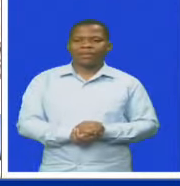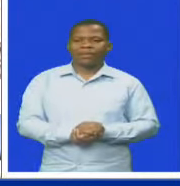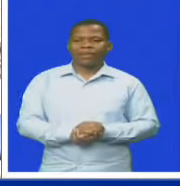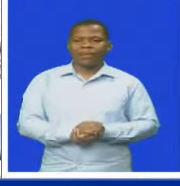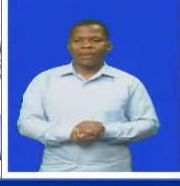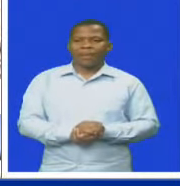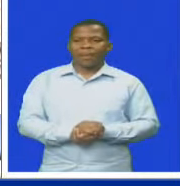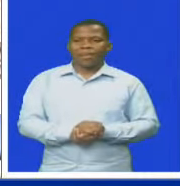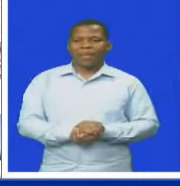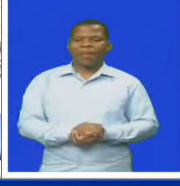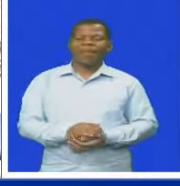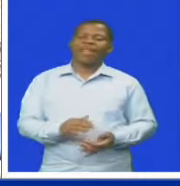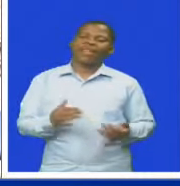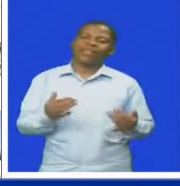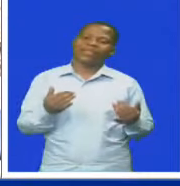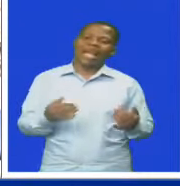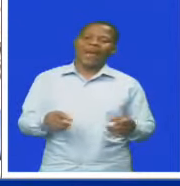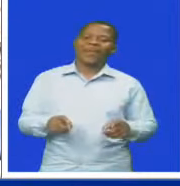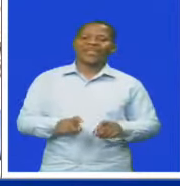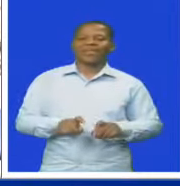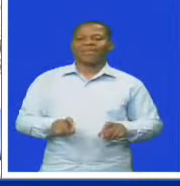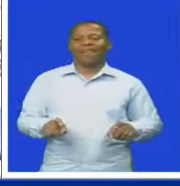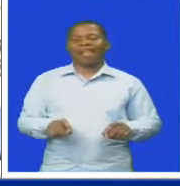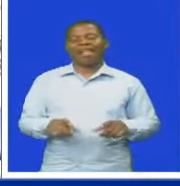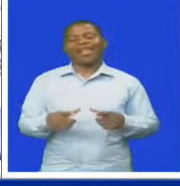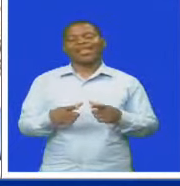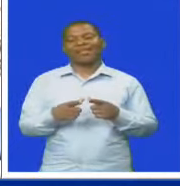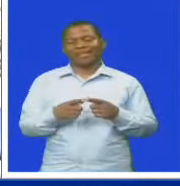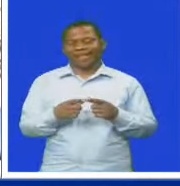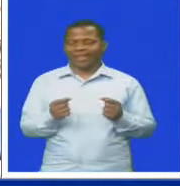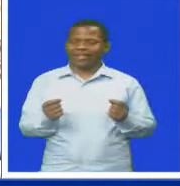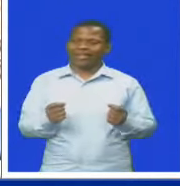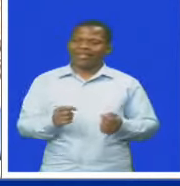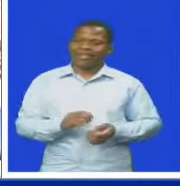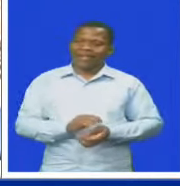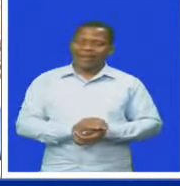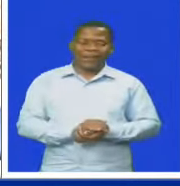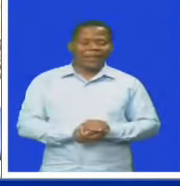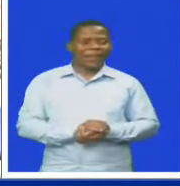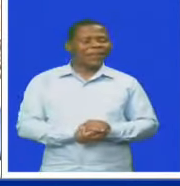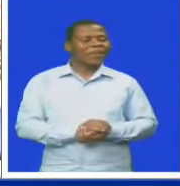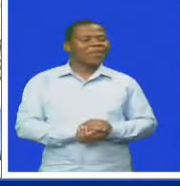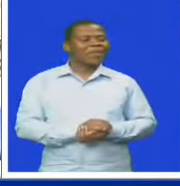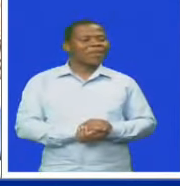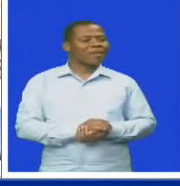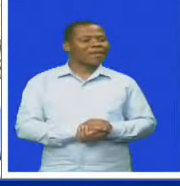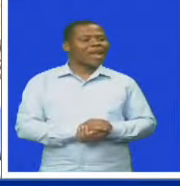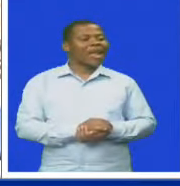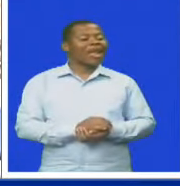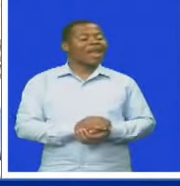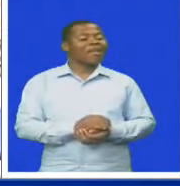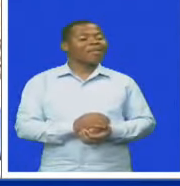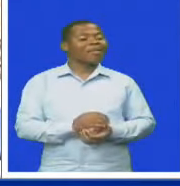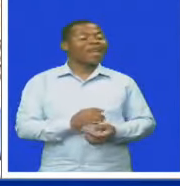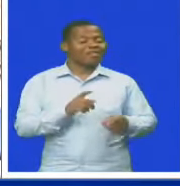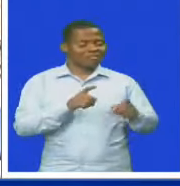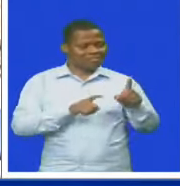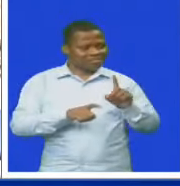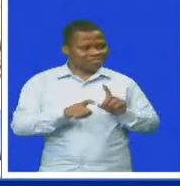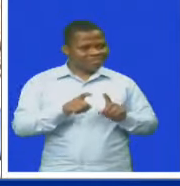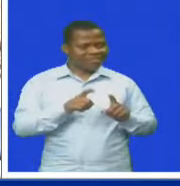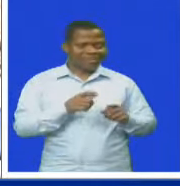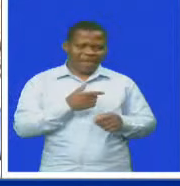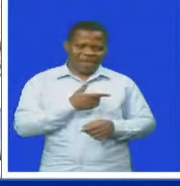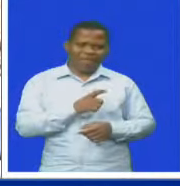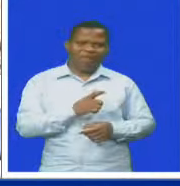24 na DW. Awuthingakaleto ke Tindzaba temidlalo lebesini phathele tona ke mbukeli. Themkosi singakahambi mhlambe asikhulumise na Indzaba